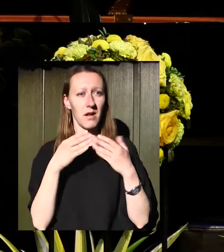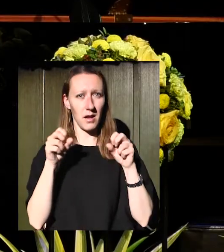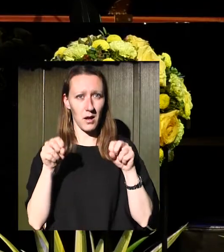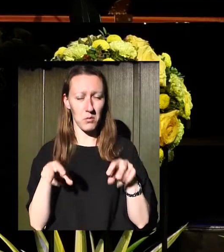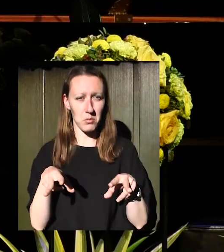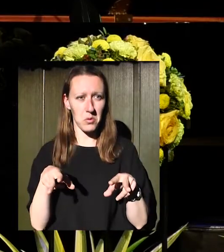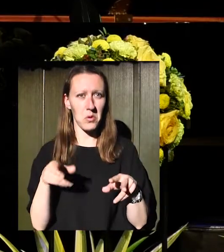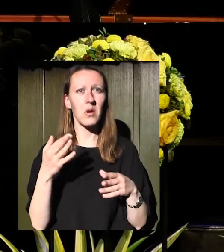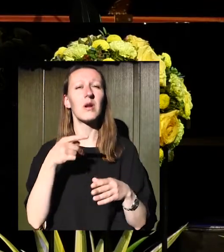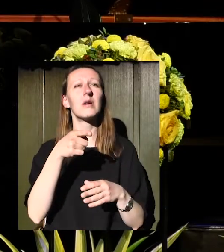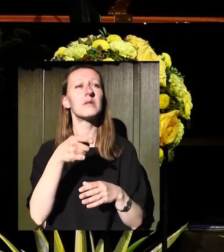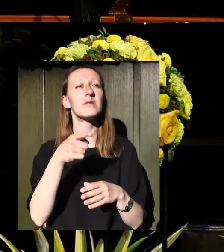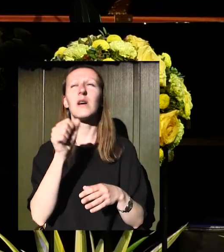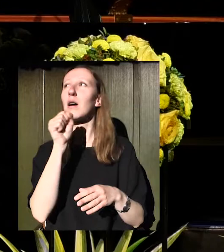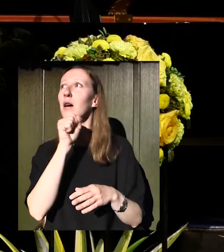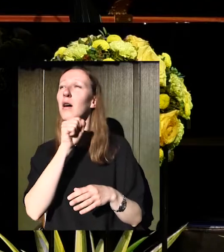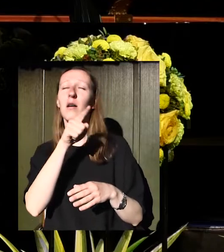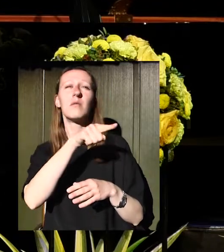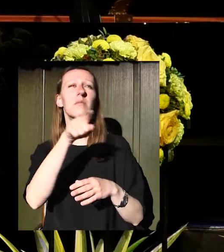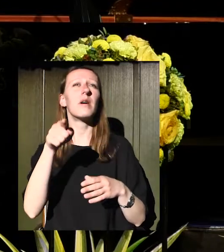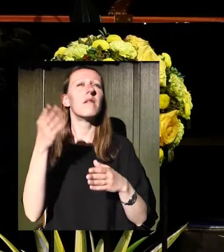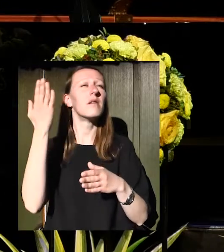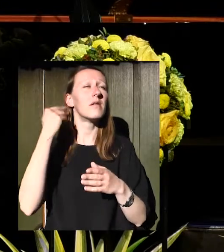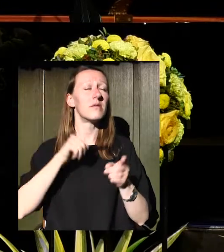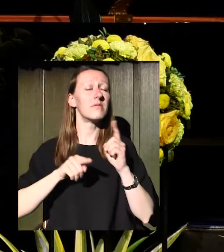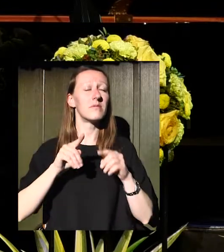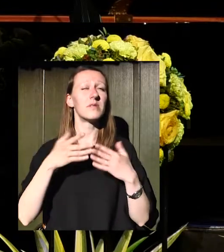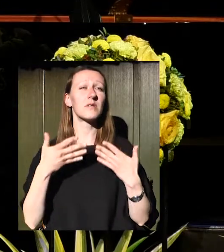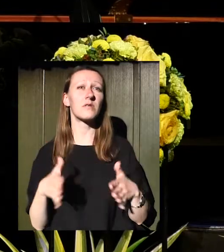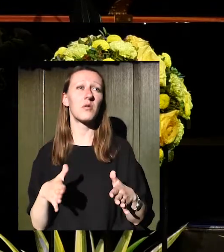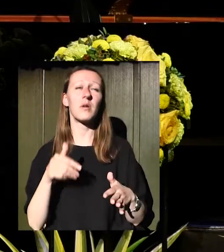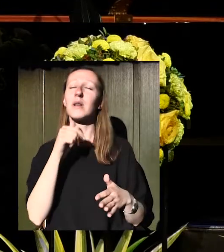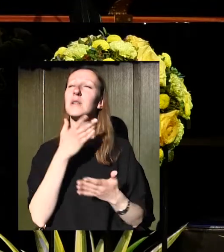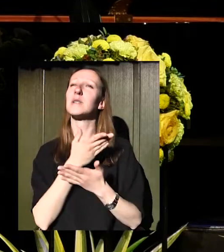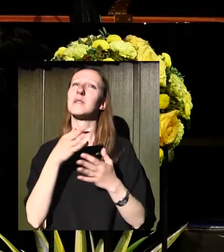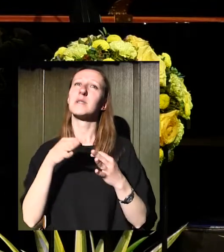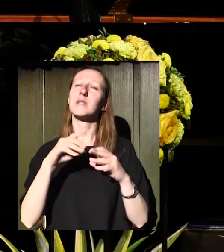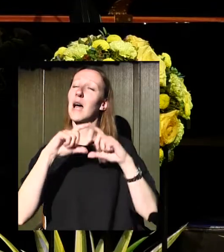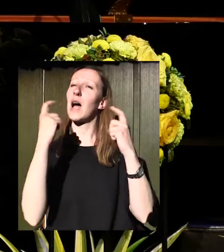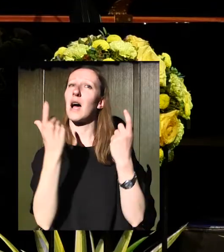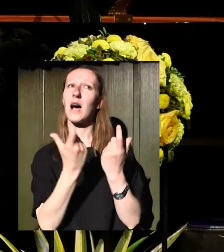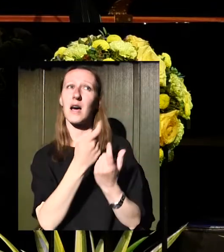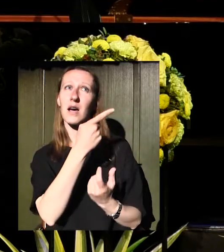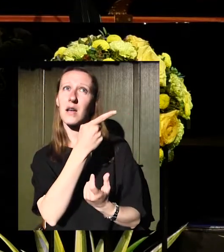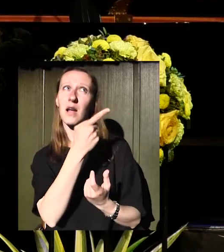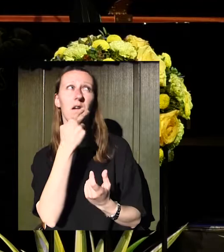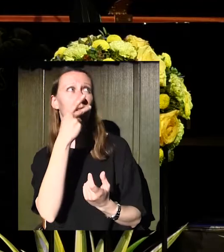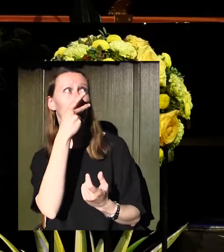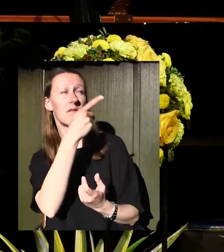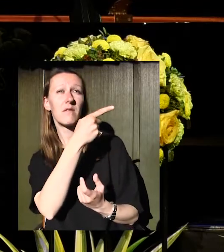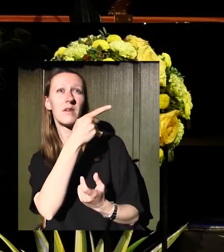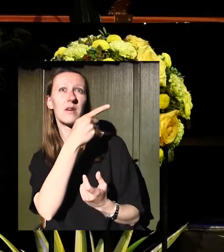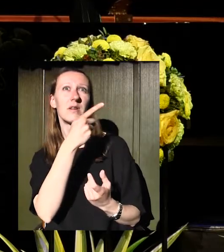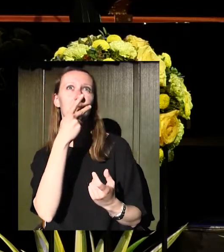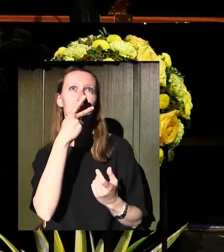grazie Pola per i canti ormai perduti e per l'arena che sparge